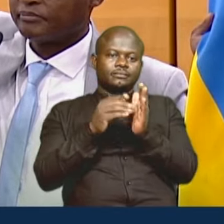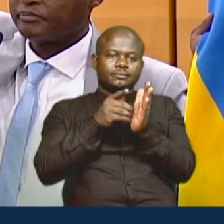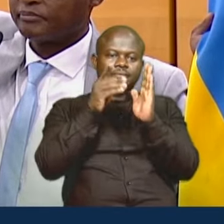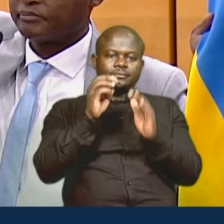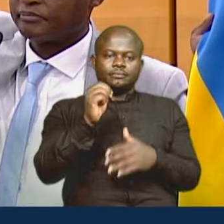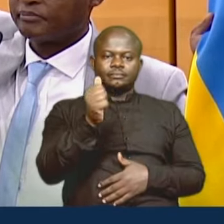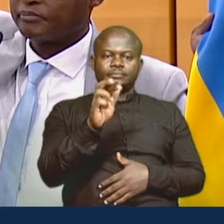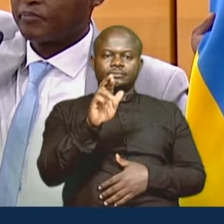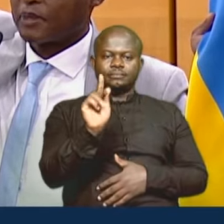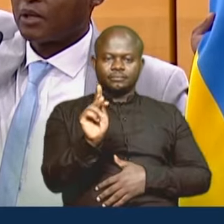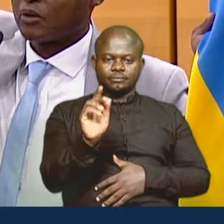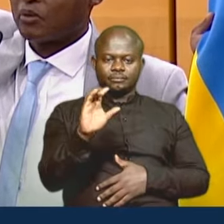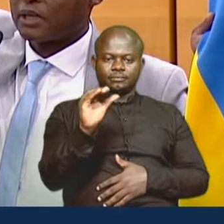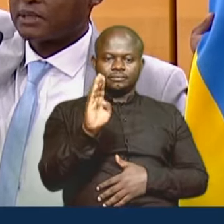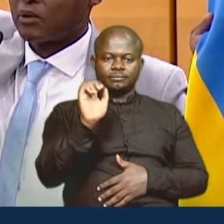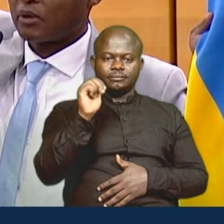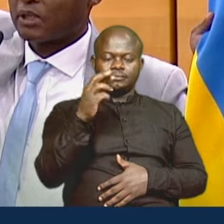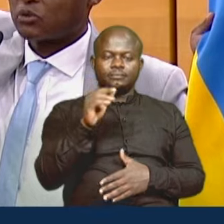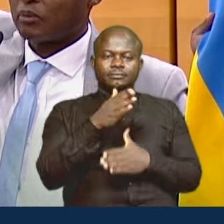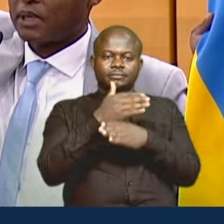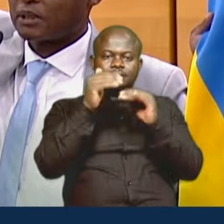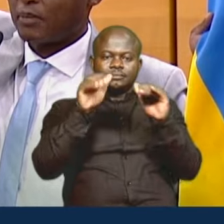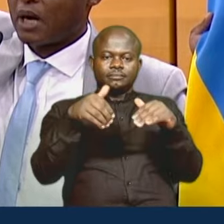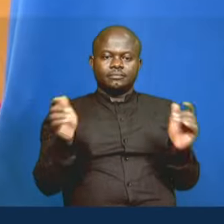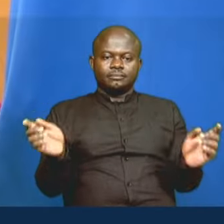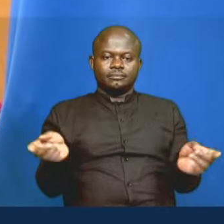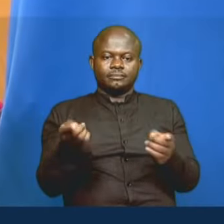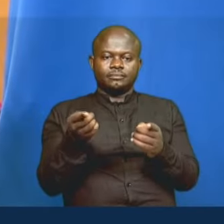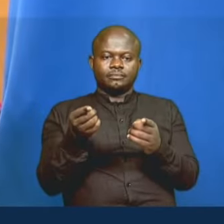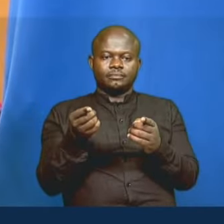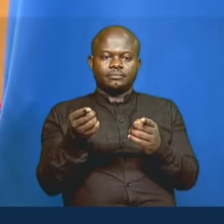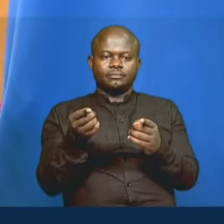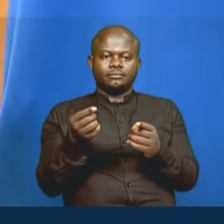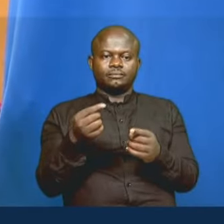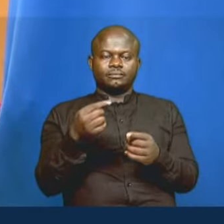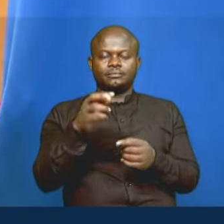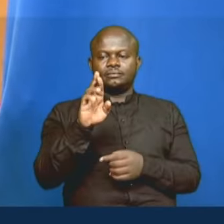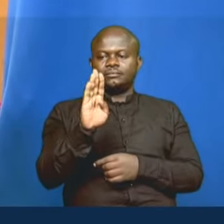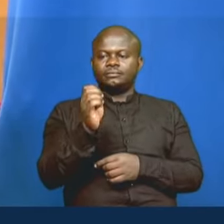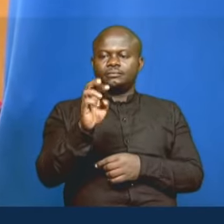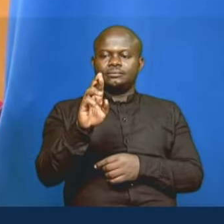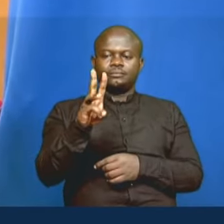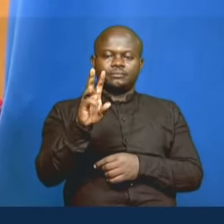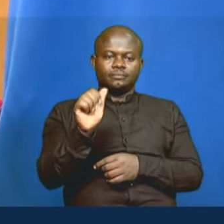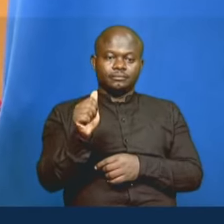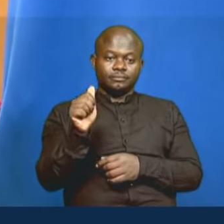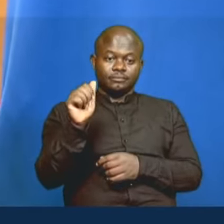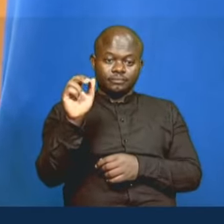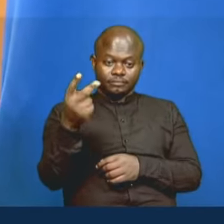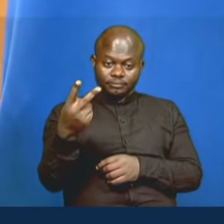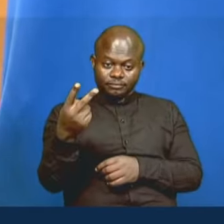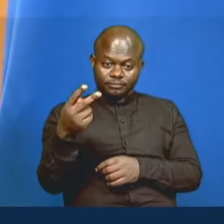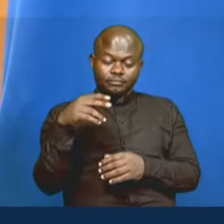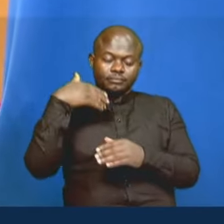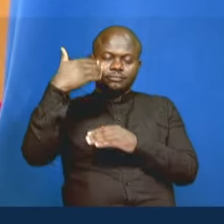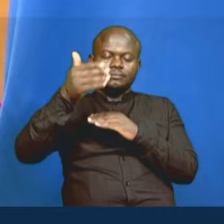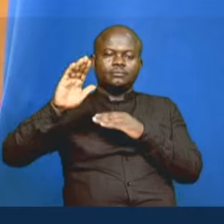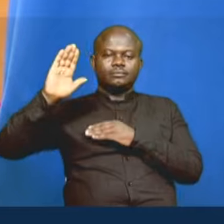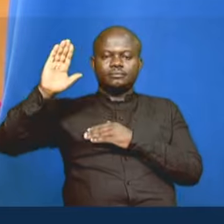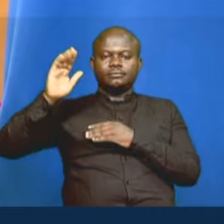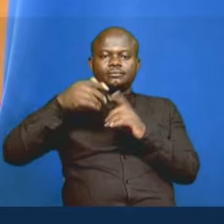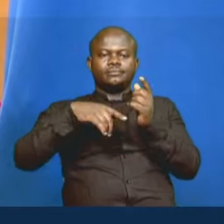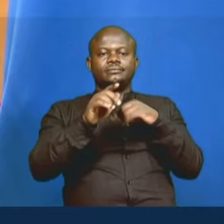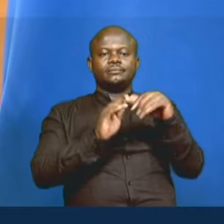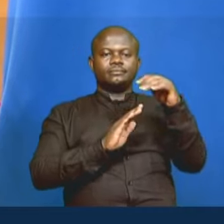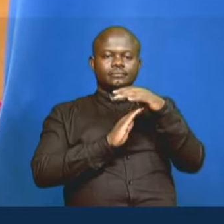Mark Bagabe Cyubahiro warahiriye kuba Minisitiri w'Ubuhinzi n'Ubworozi. Ruberwa Bonaventure yakurikiyeho arahira kuba umushinjacyaha